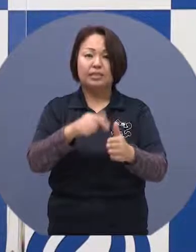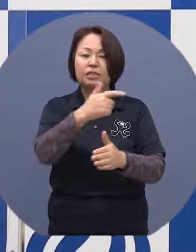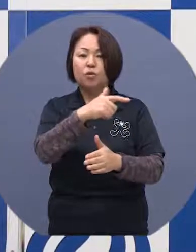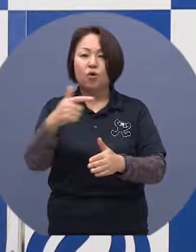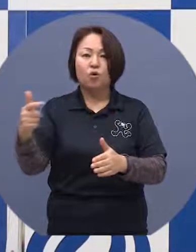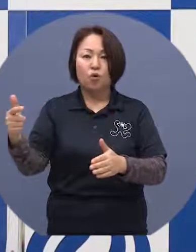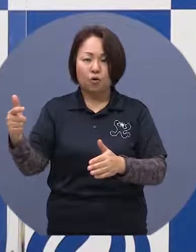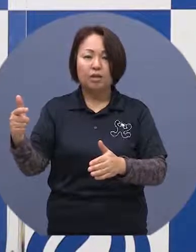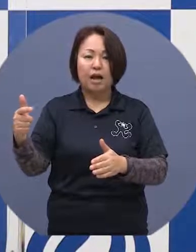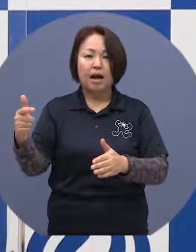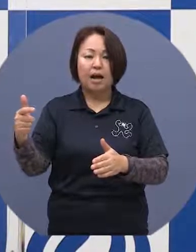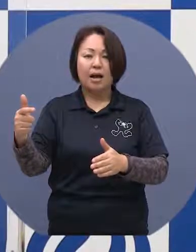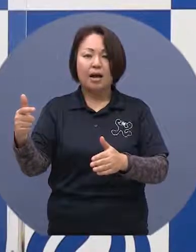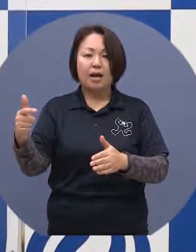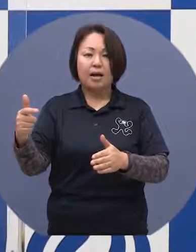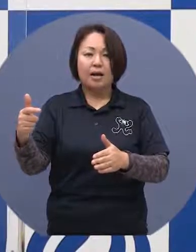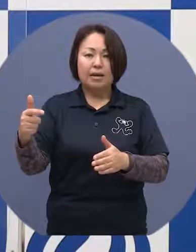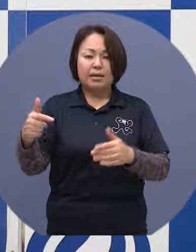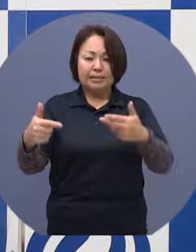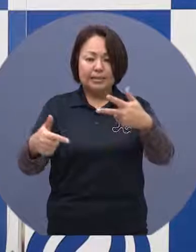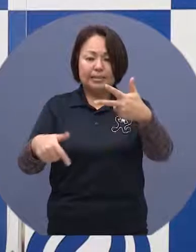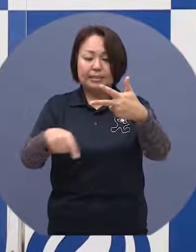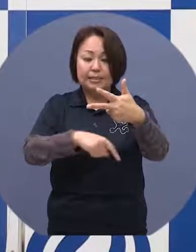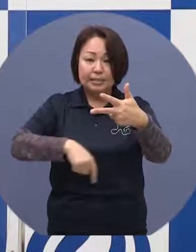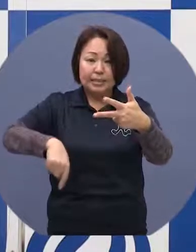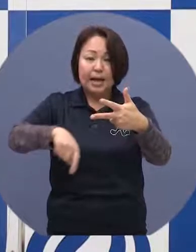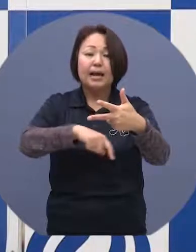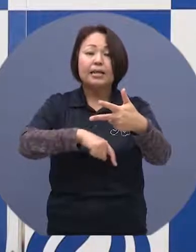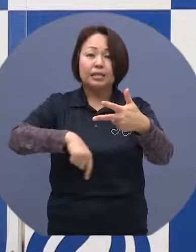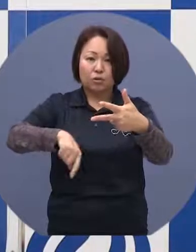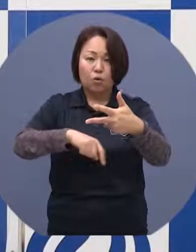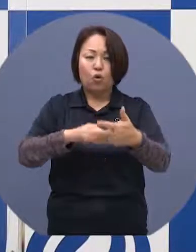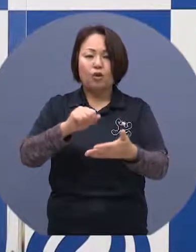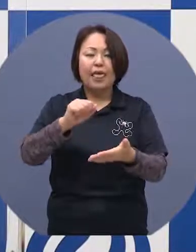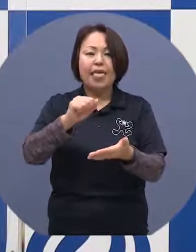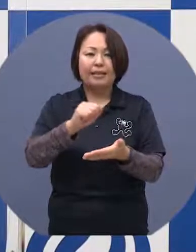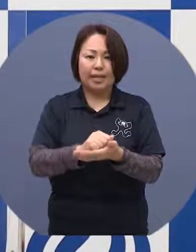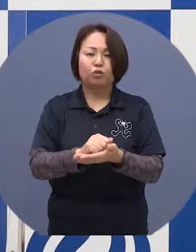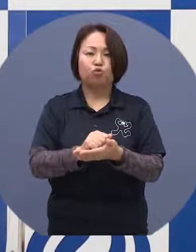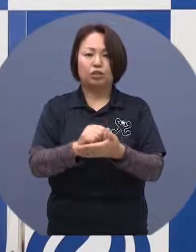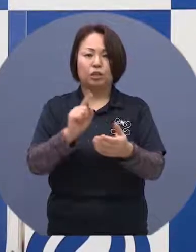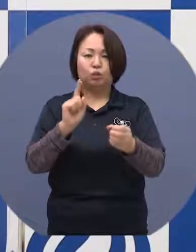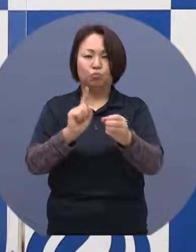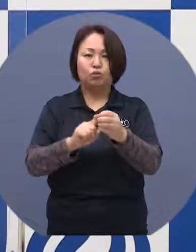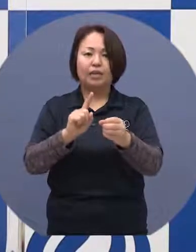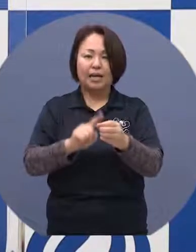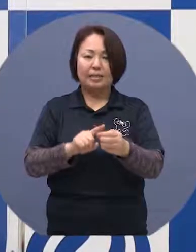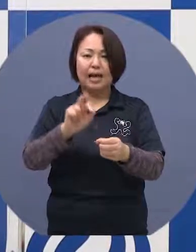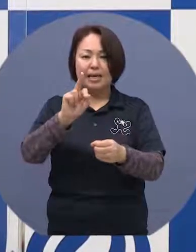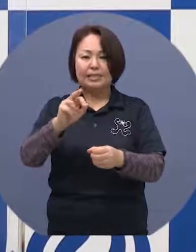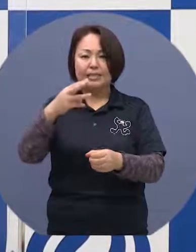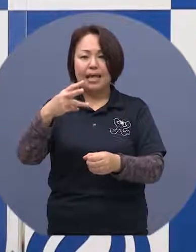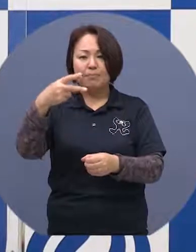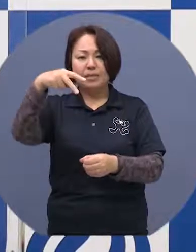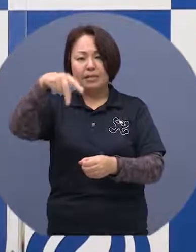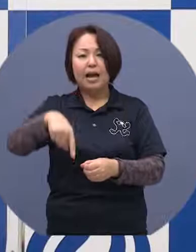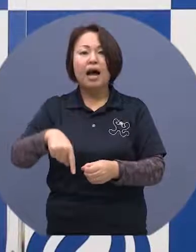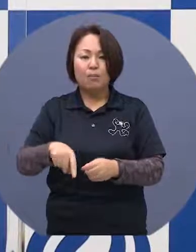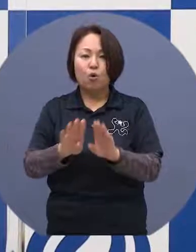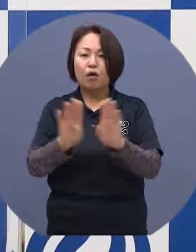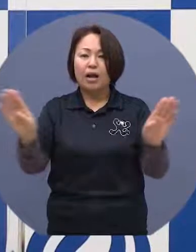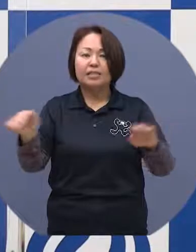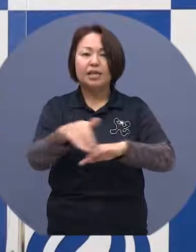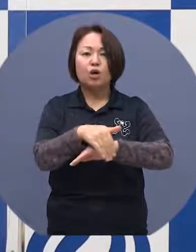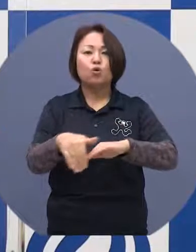キャッシュレス決済のをしないの定着に向けた各種研修会セミナーを開催することにしております